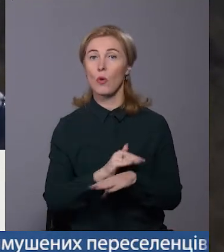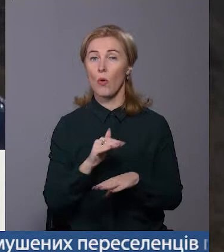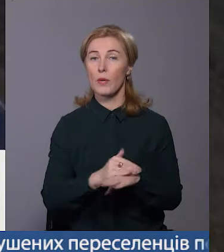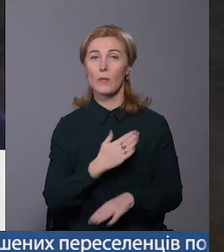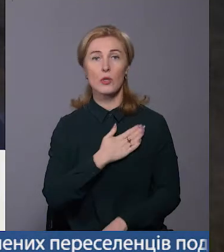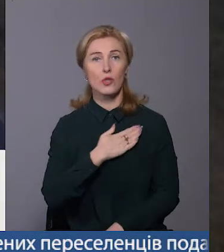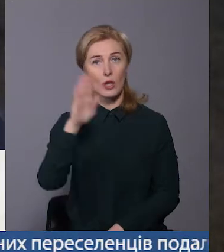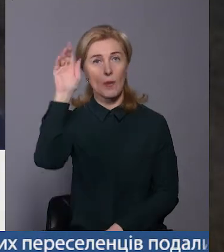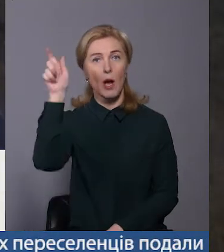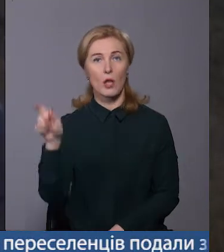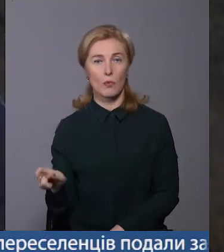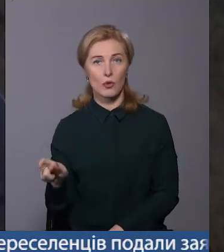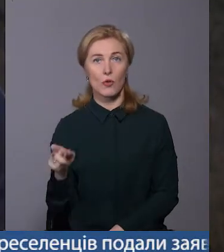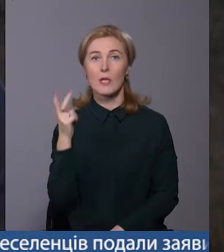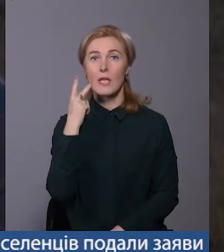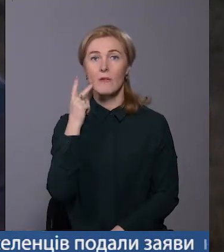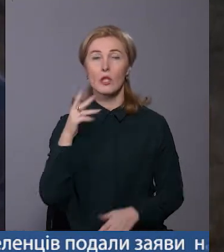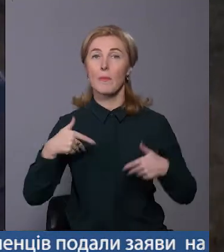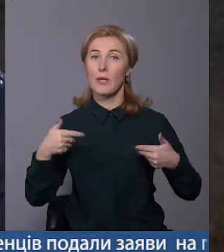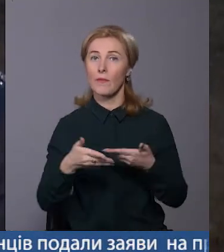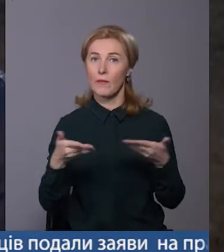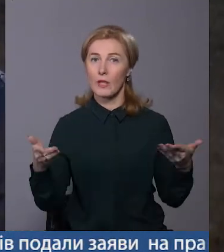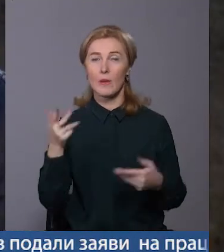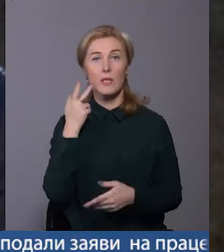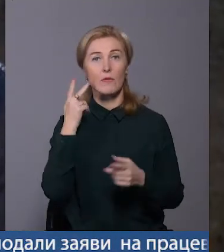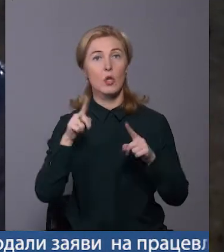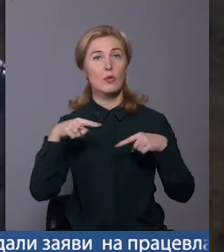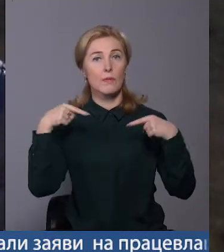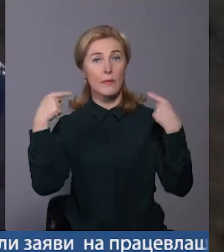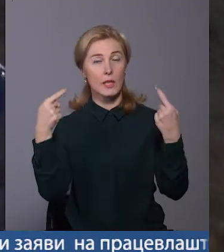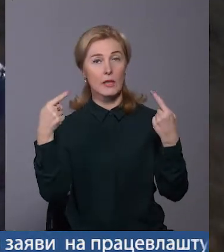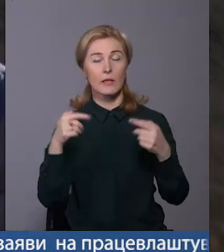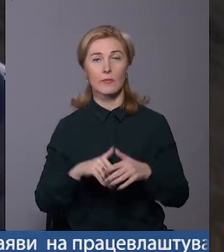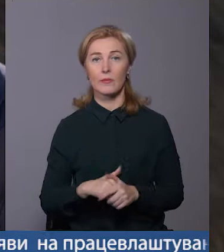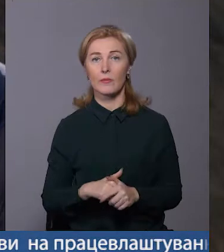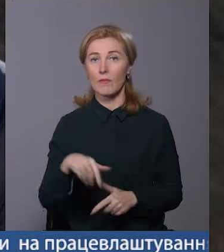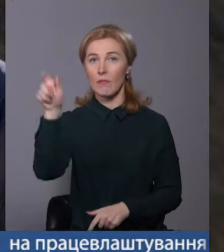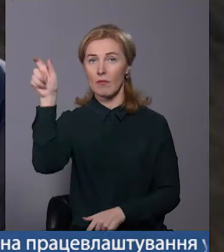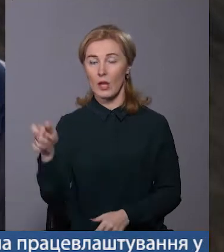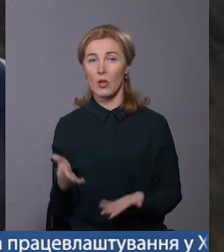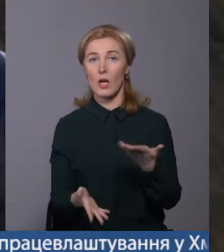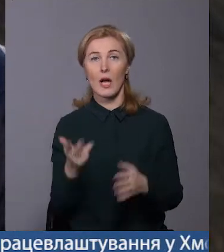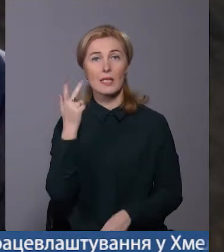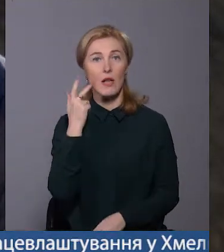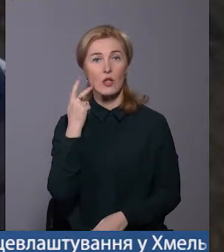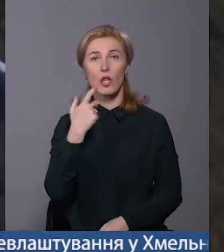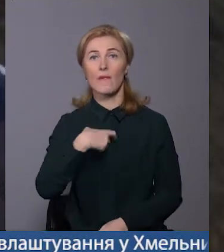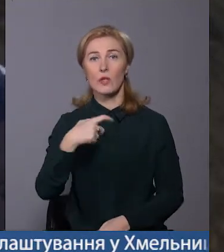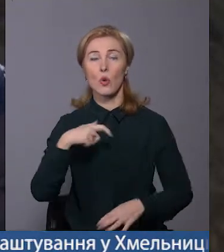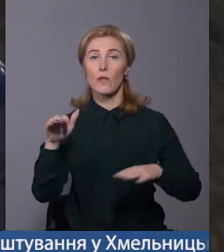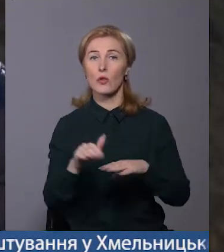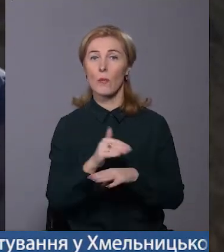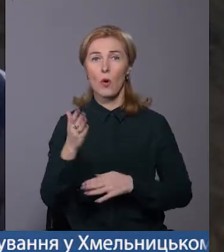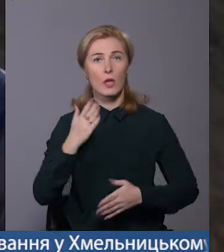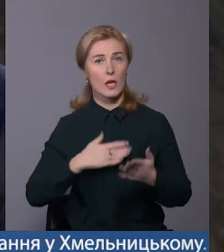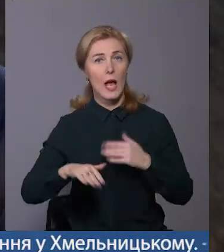щирим хлопчиком. Завжди привітним, завжди усміхненим. Знаєте, людина, яка завжди несе в собі добро і радість,